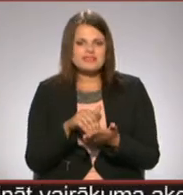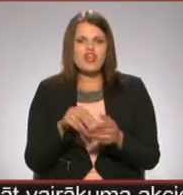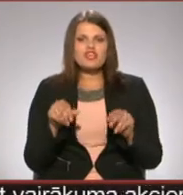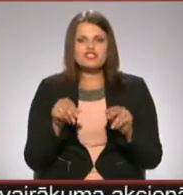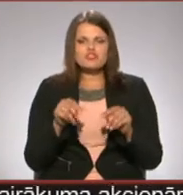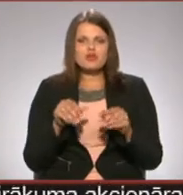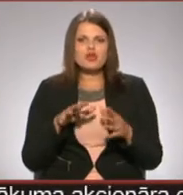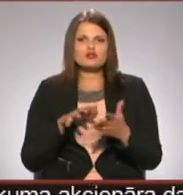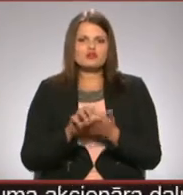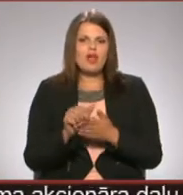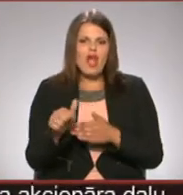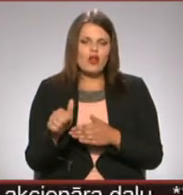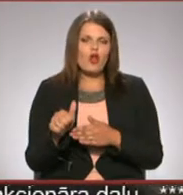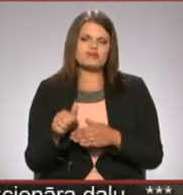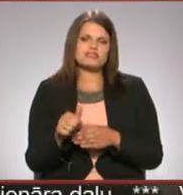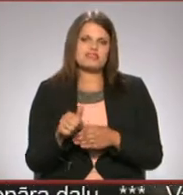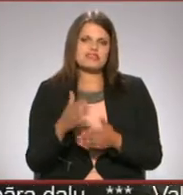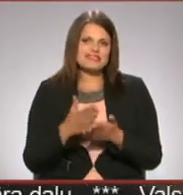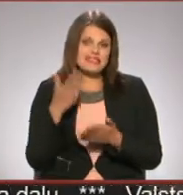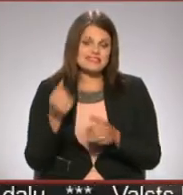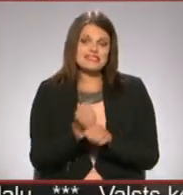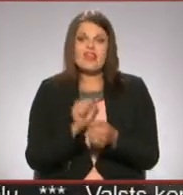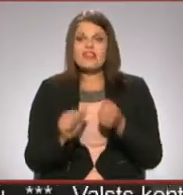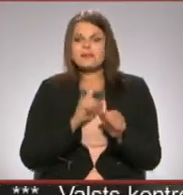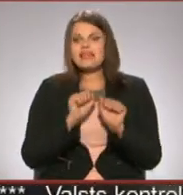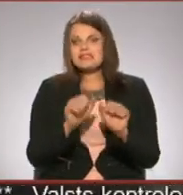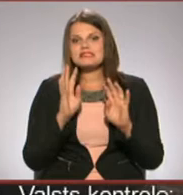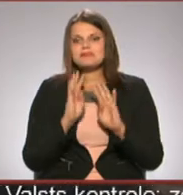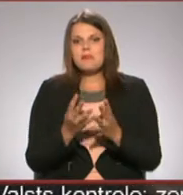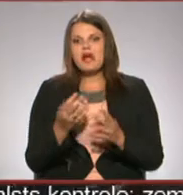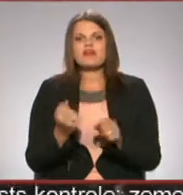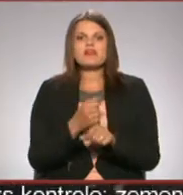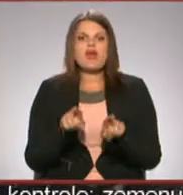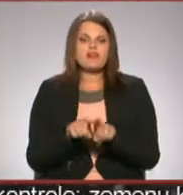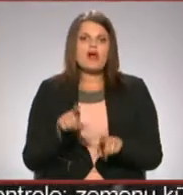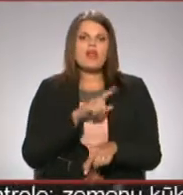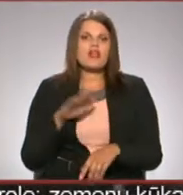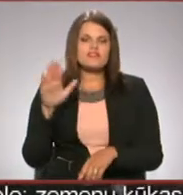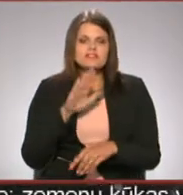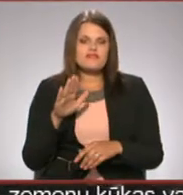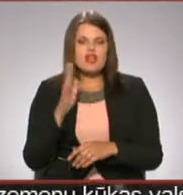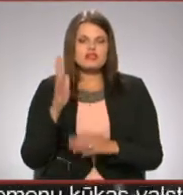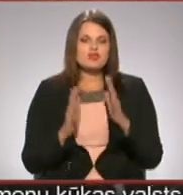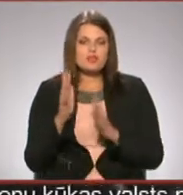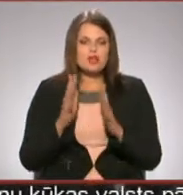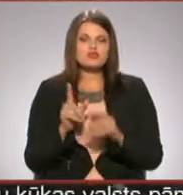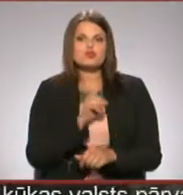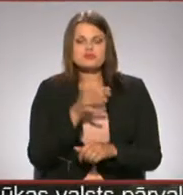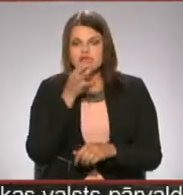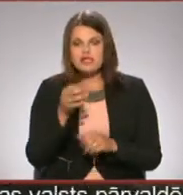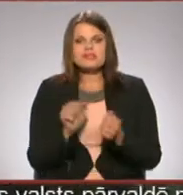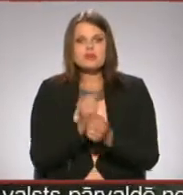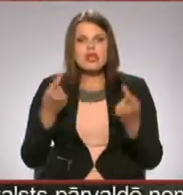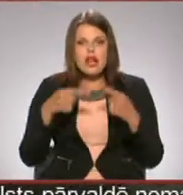smilšu erozijas risks. Gan dabas aizsardzības pārvalde, gan Latvijas valsts meža atgādina, ka sausā laikā uzturoties